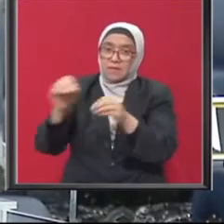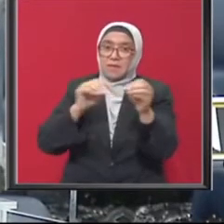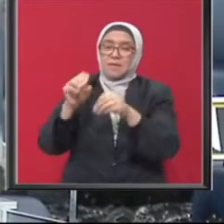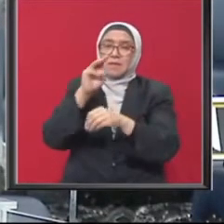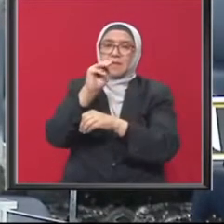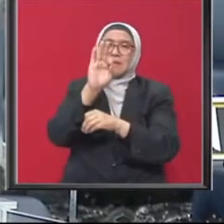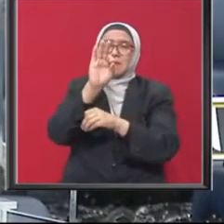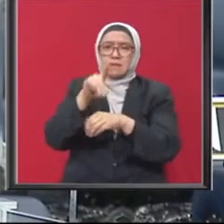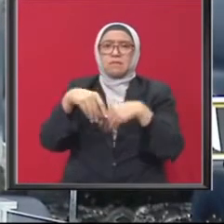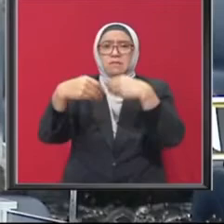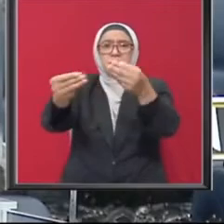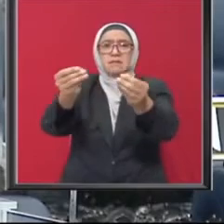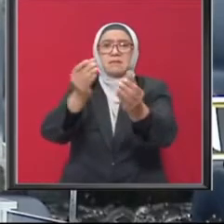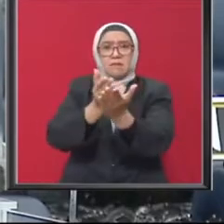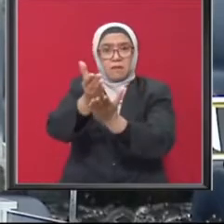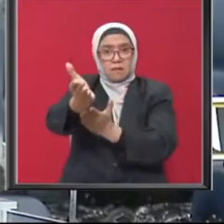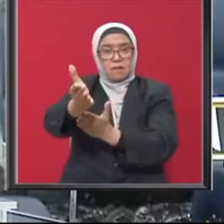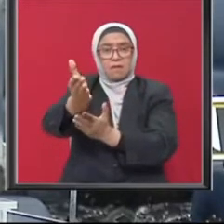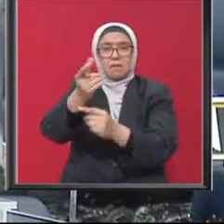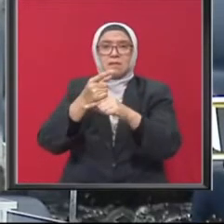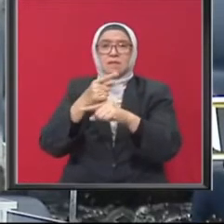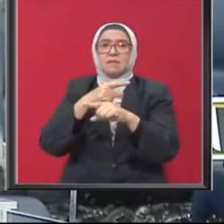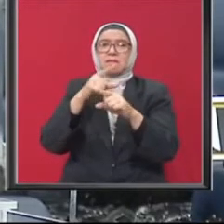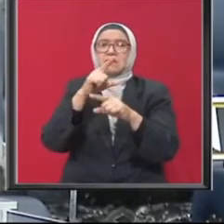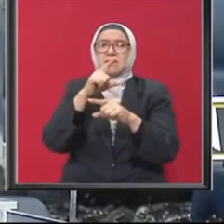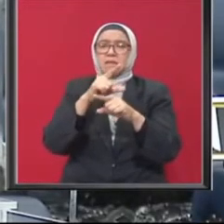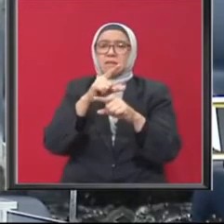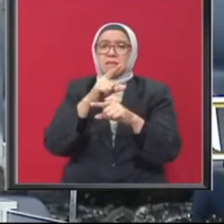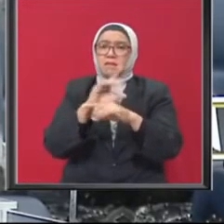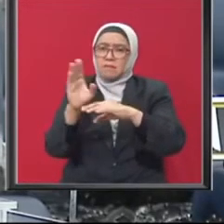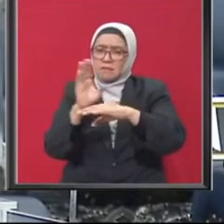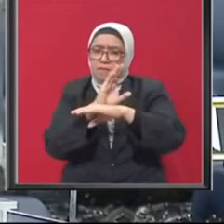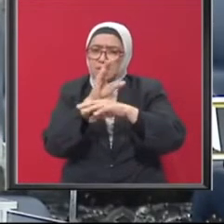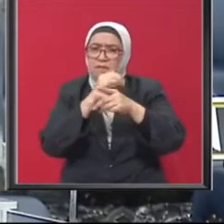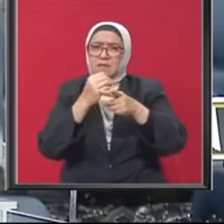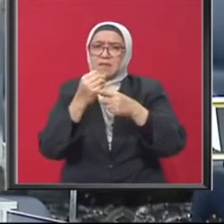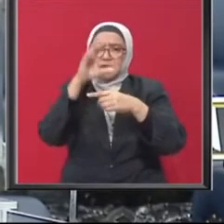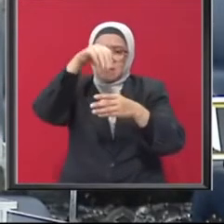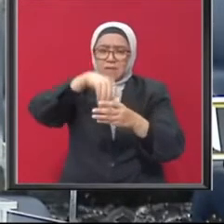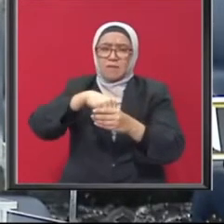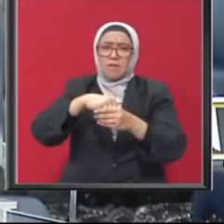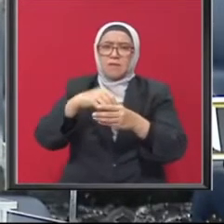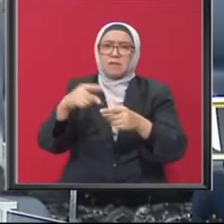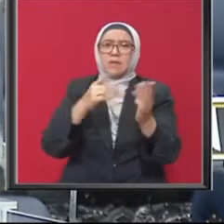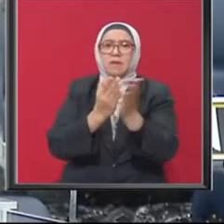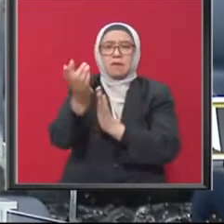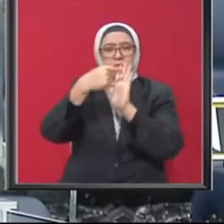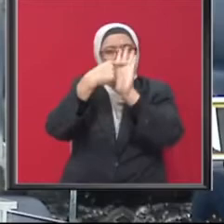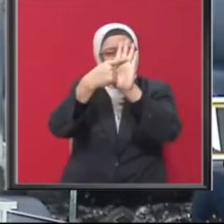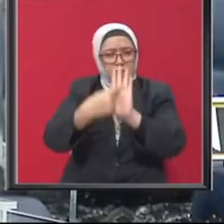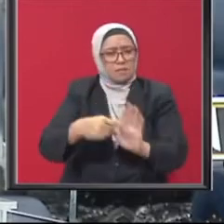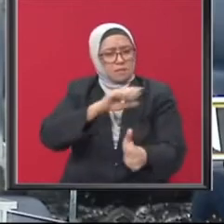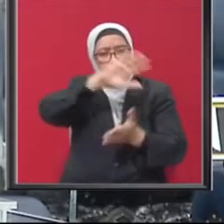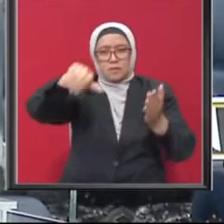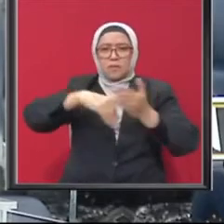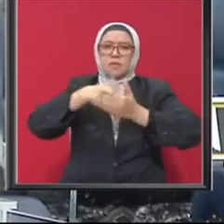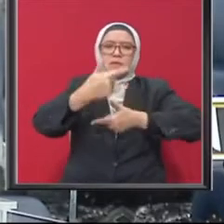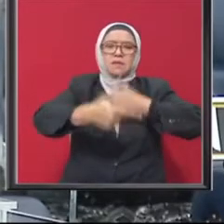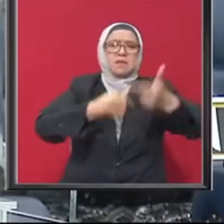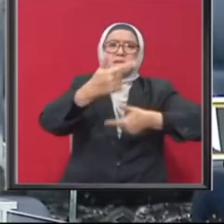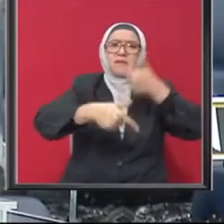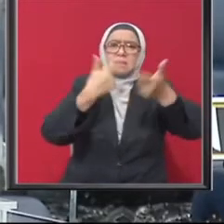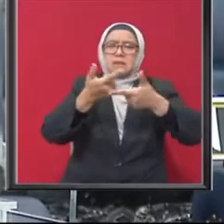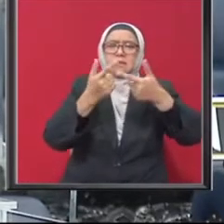diberi hak komersial termasuk hak siaran untuk semua perlawanan kecepatan yang bernaung